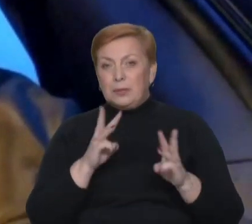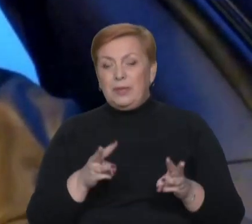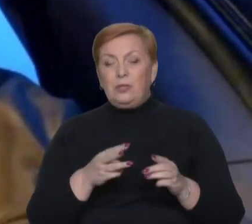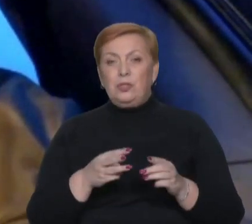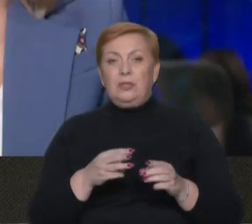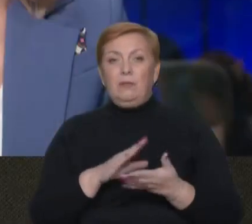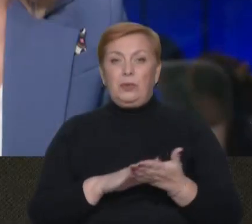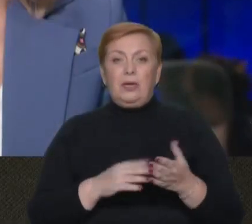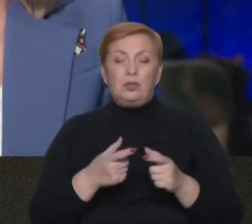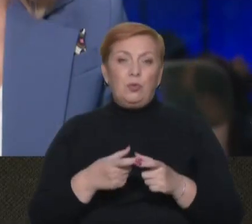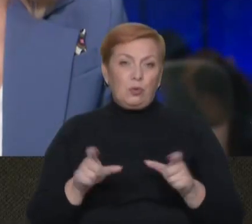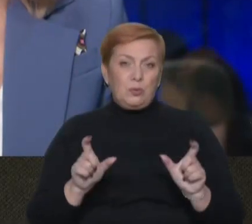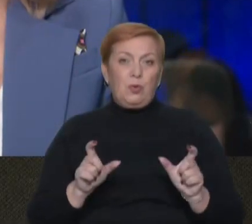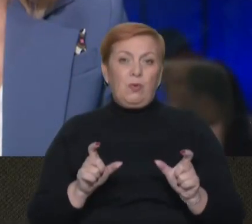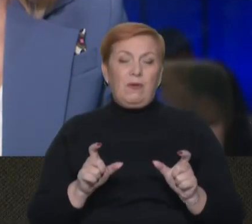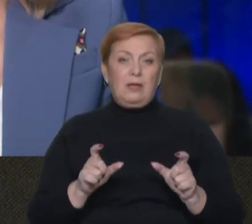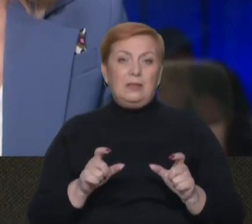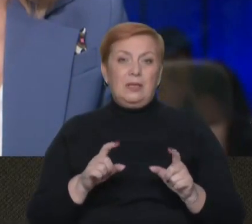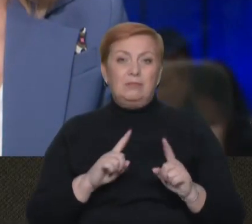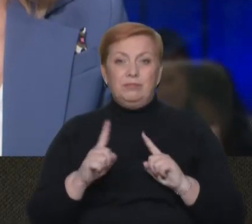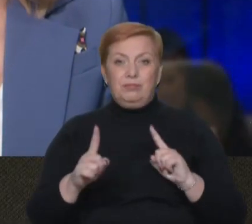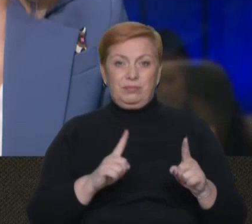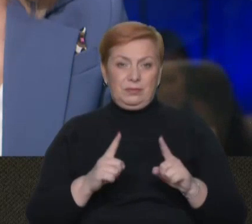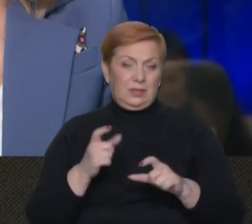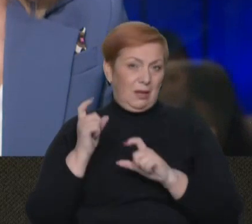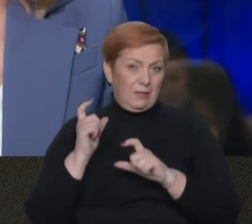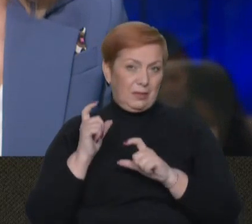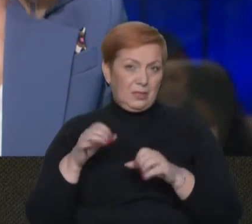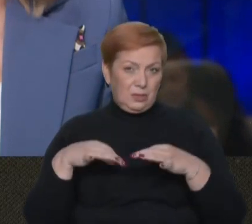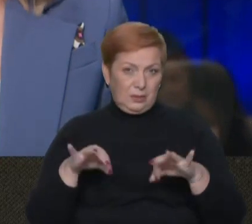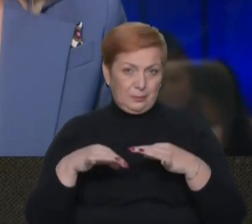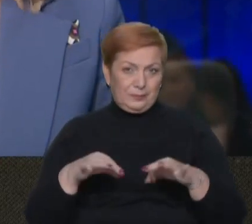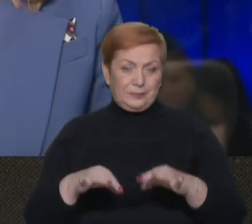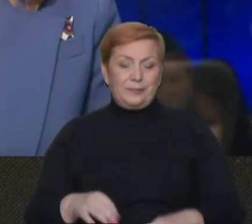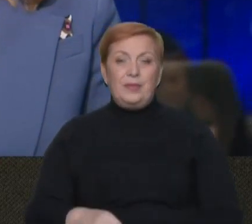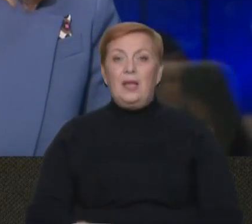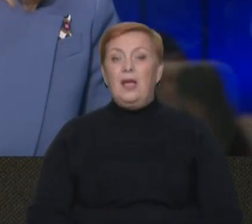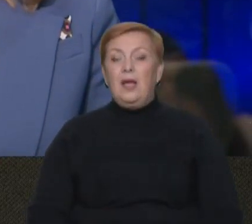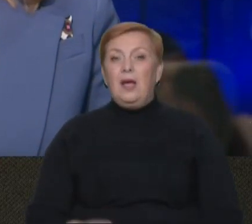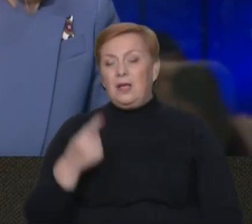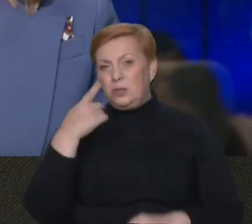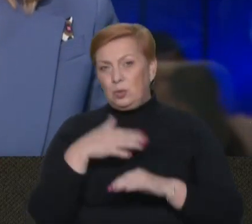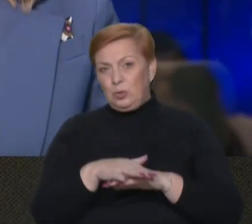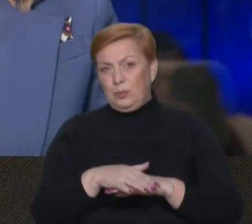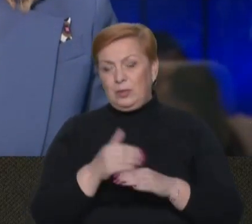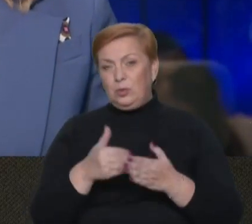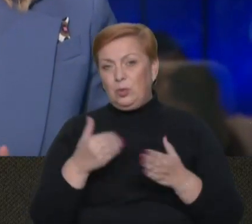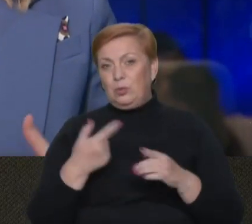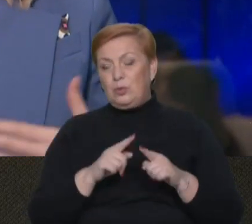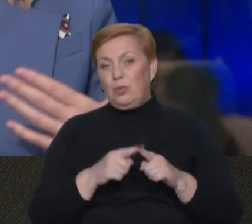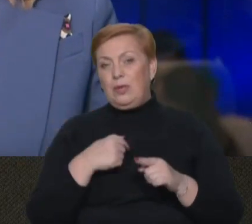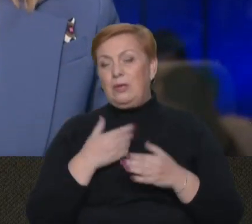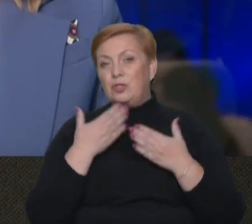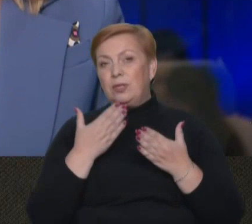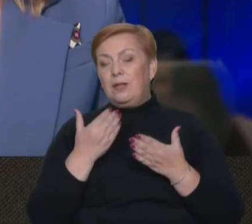е рух для вантажів утва напрямку зрозуміло і до цього в новинах я читала про те